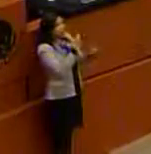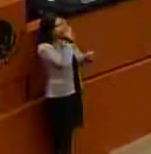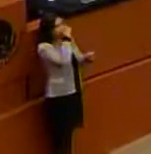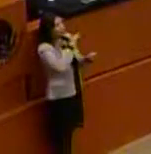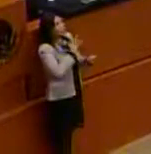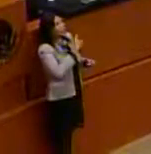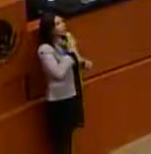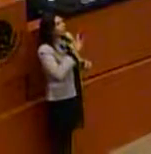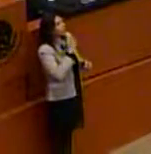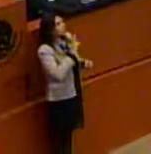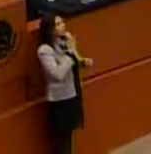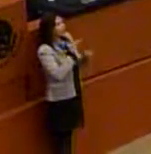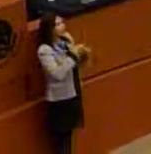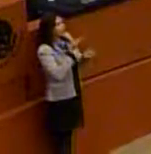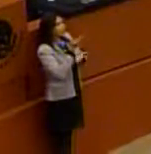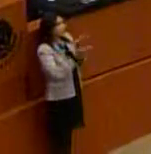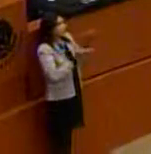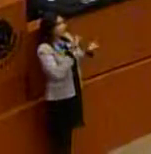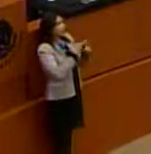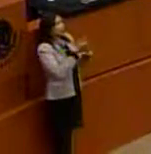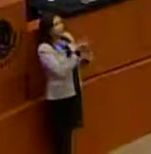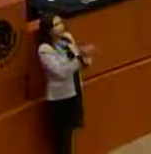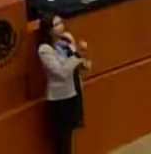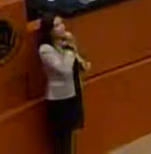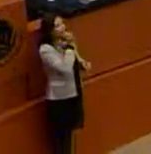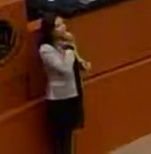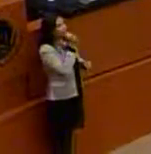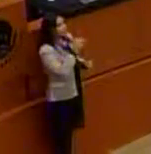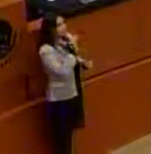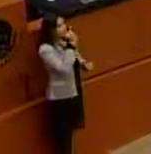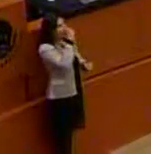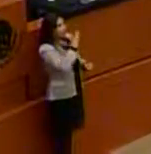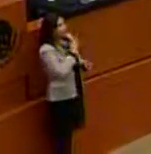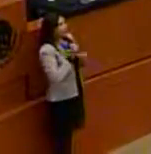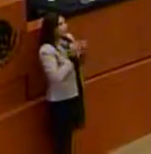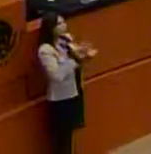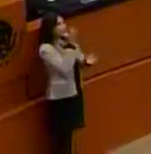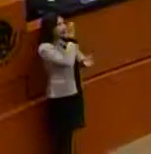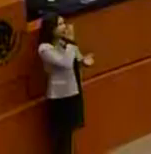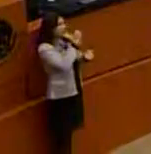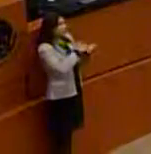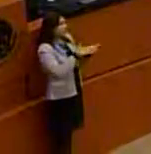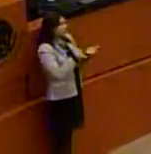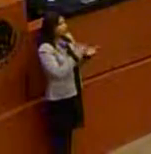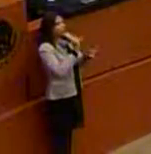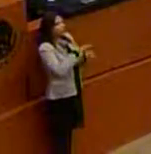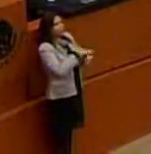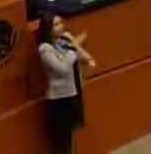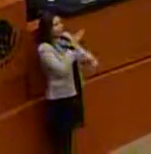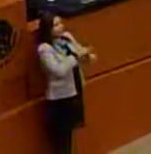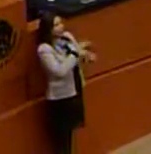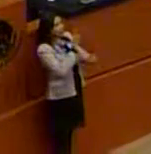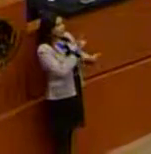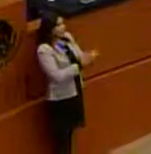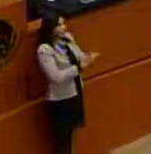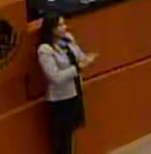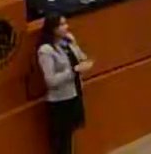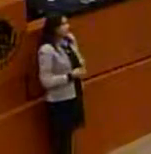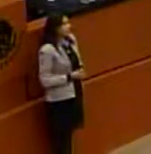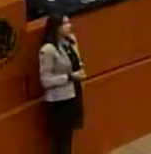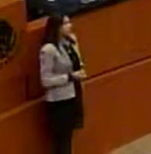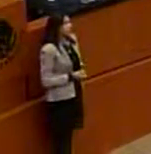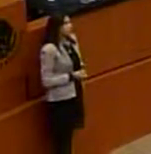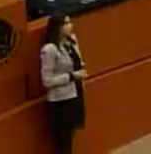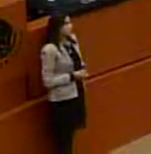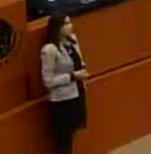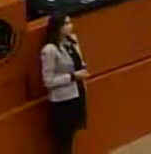programme, ni pour les évaluer avec des notes. Slide. Notre expérience de militants nous a montré que beaucoup de personnes sont